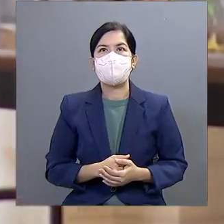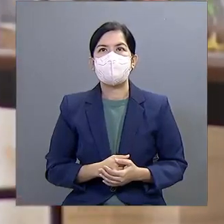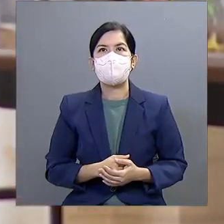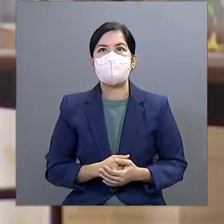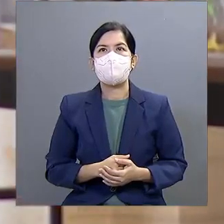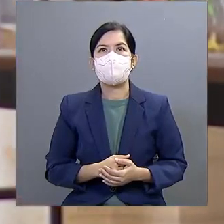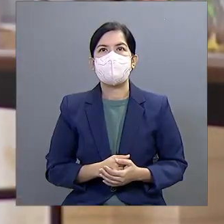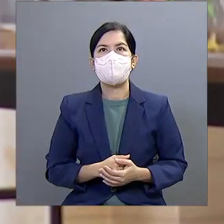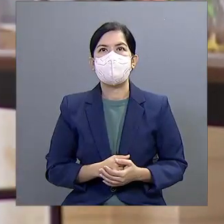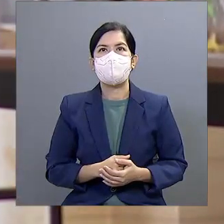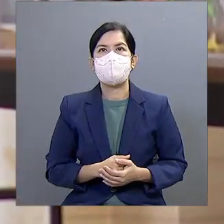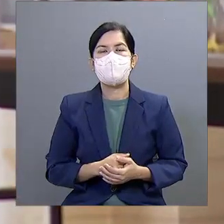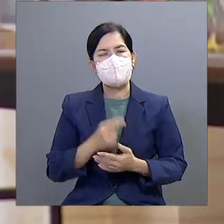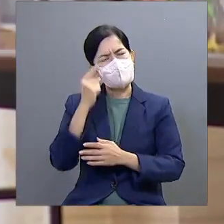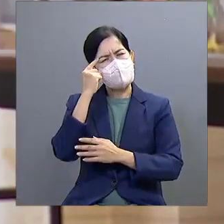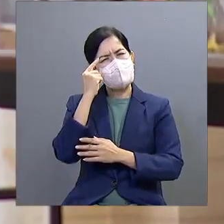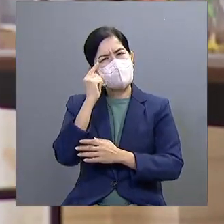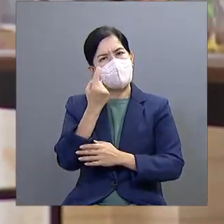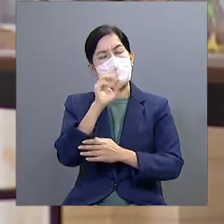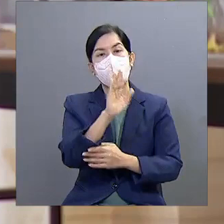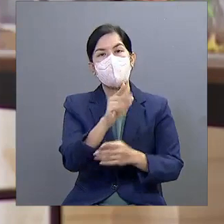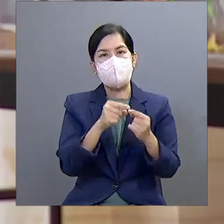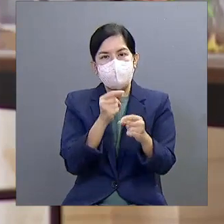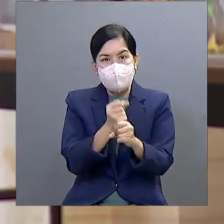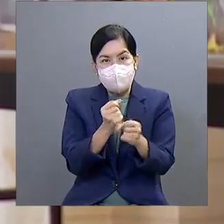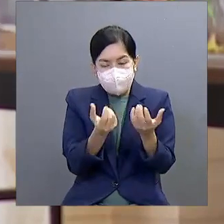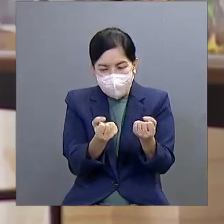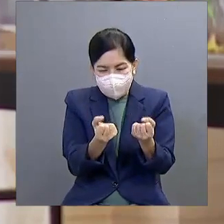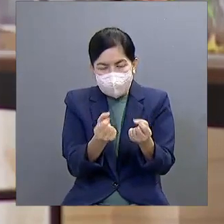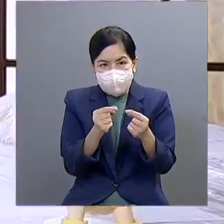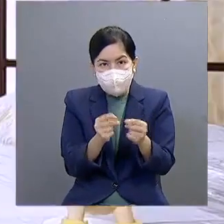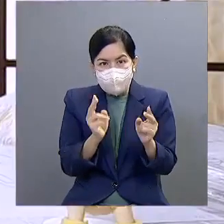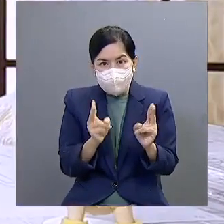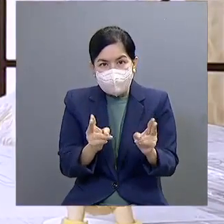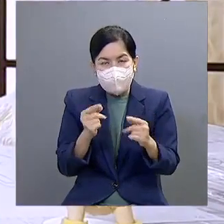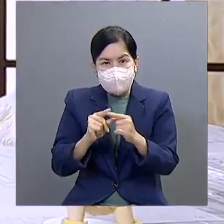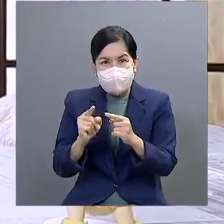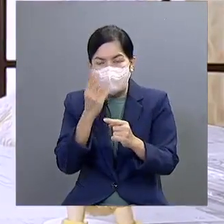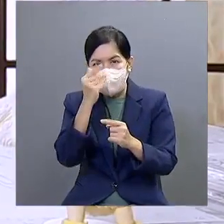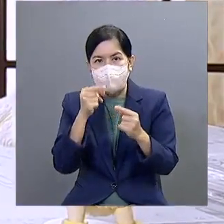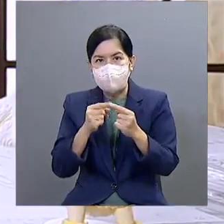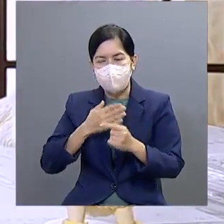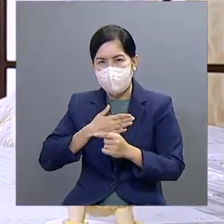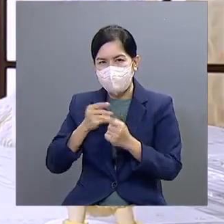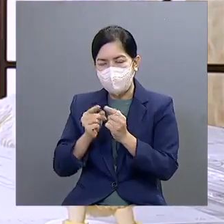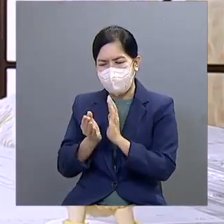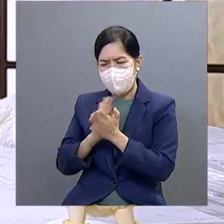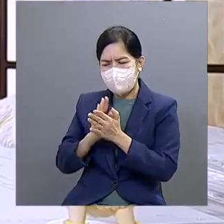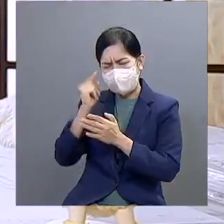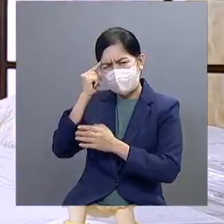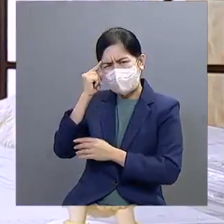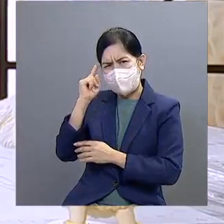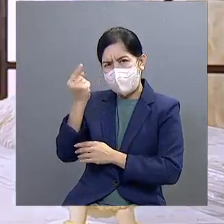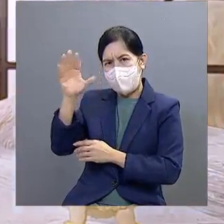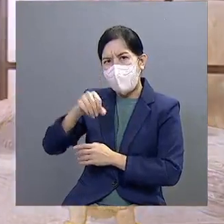ไอเดียของการทำตุ๊กตาเนี่ยจริงๆแล้วเนี่ยมันก็มีเราเนี่ยมีแรงบันดาลใจมาจากศิลปินท่านนึงอันนี้เราชอบเราก็ดูเขา